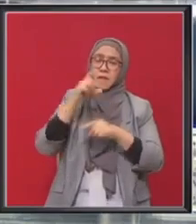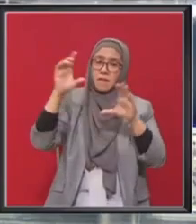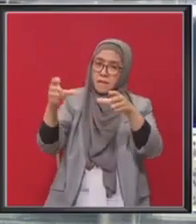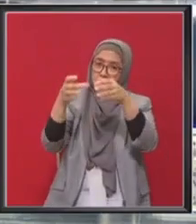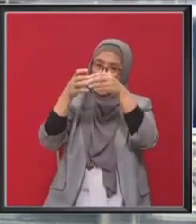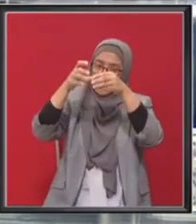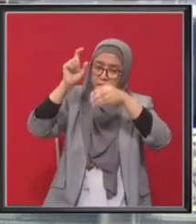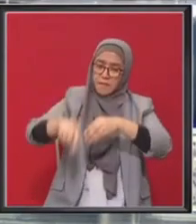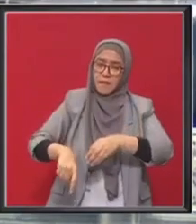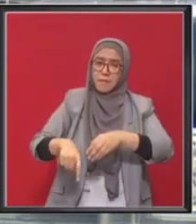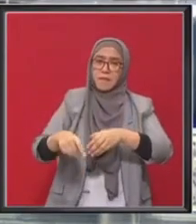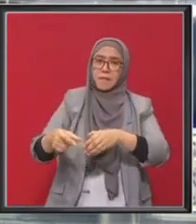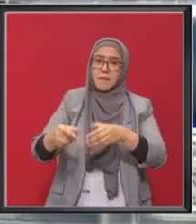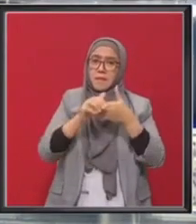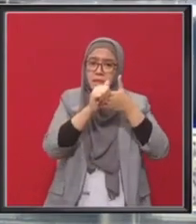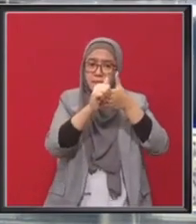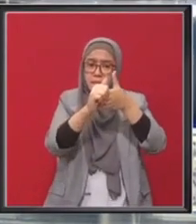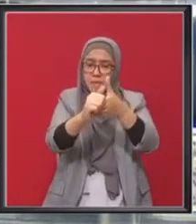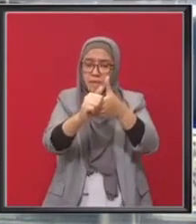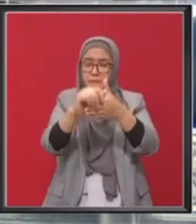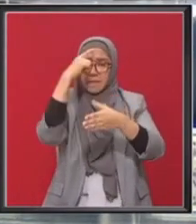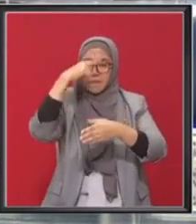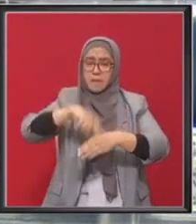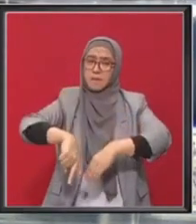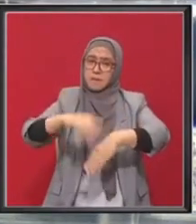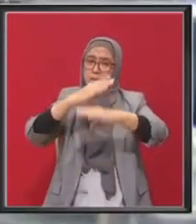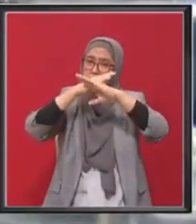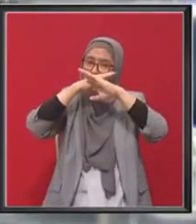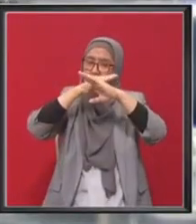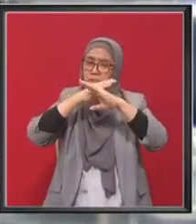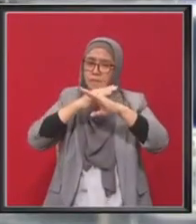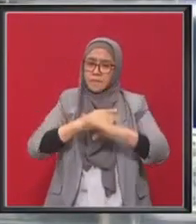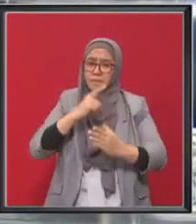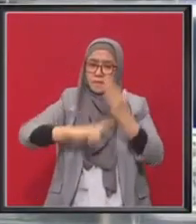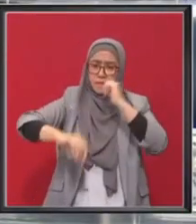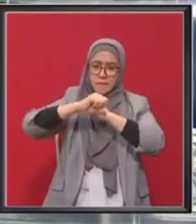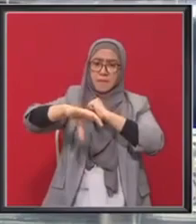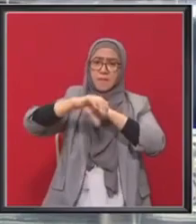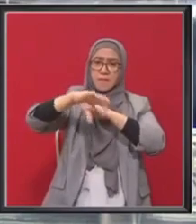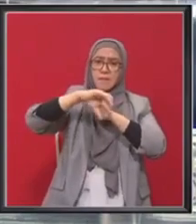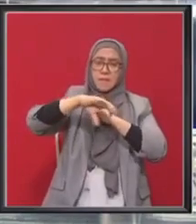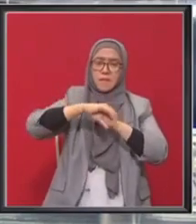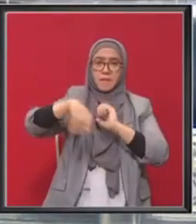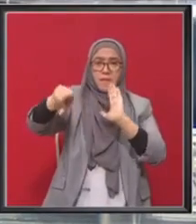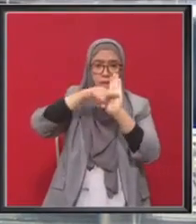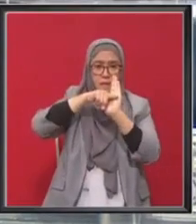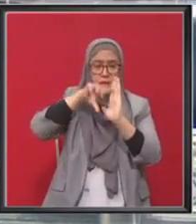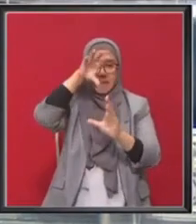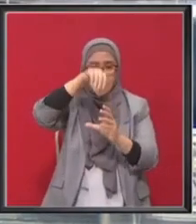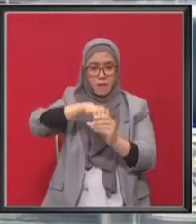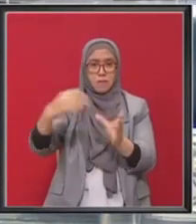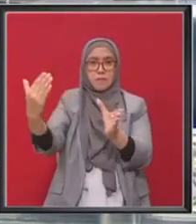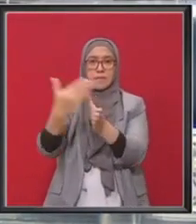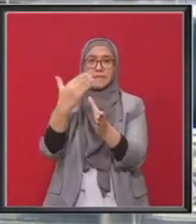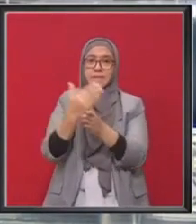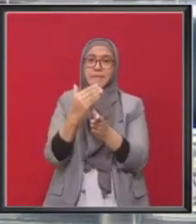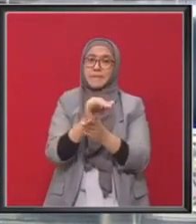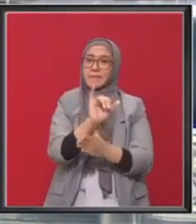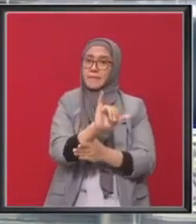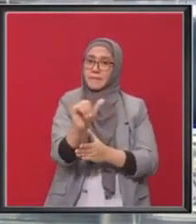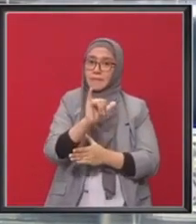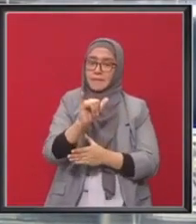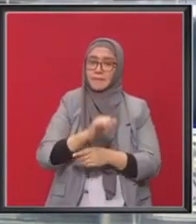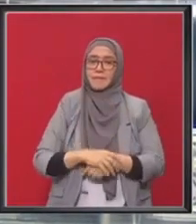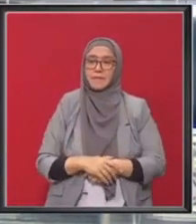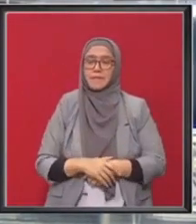kepemimpinan untuk menangkis berbagai gempi negatif termasuk sangat-sangat seperti ini dan Le saja